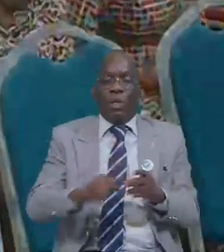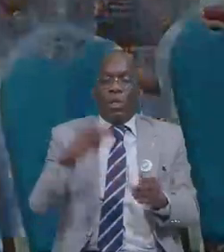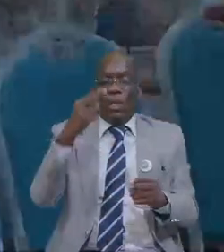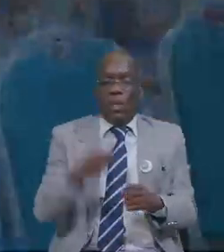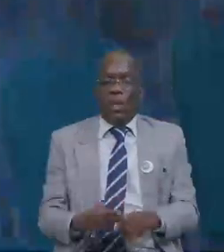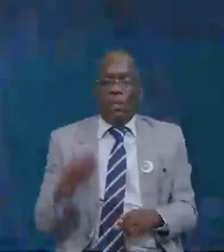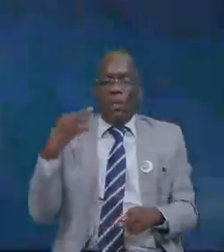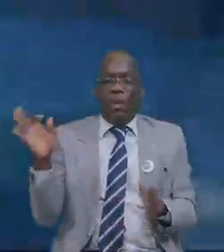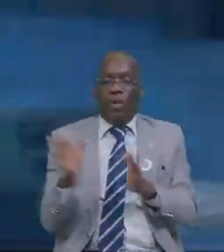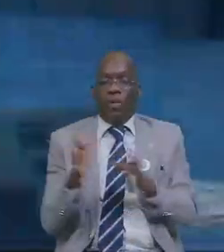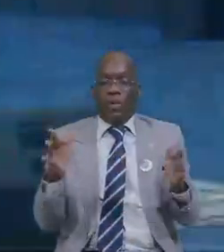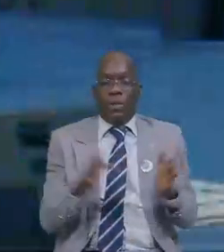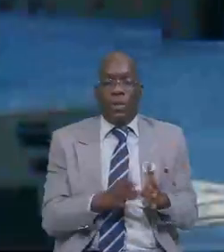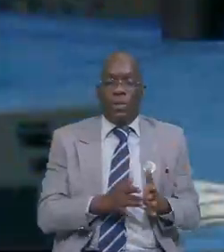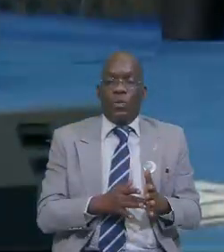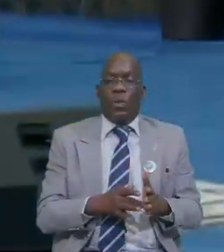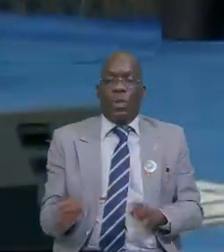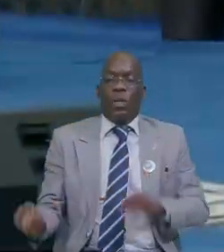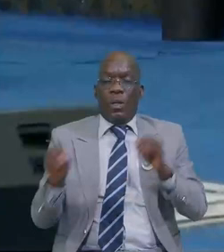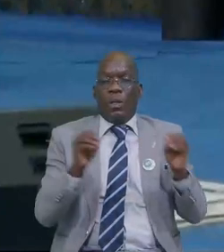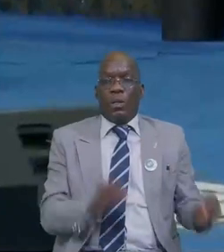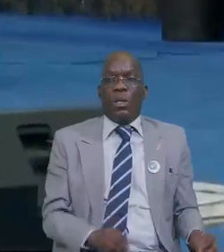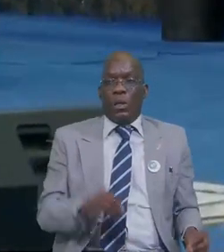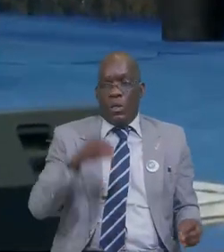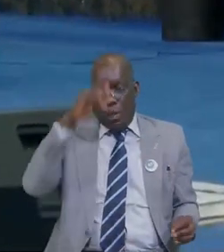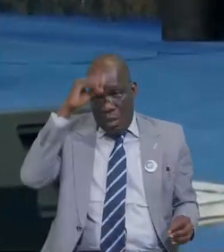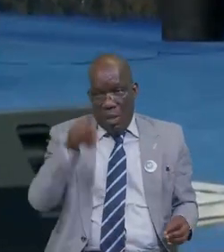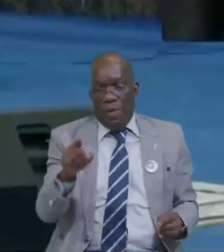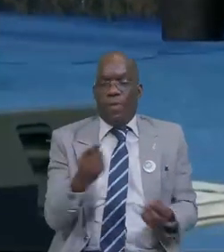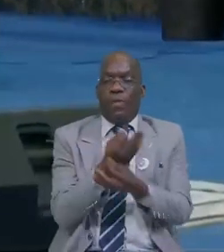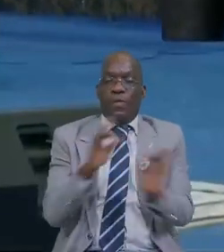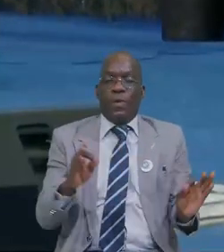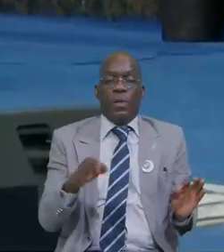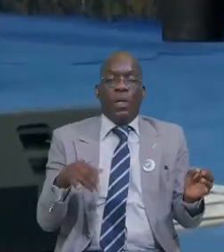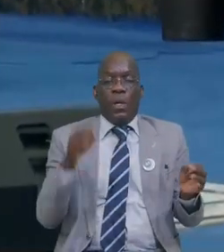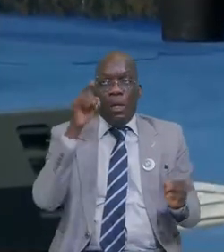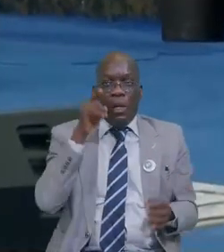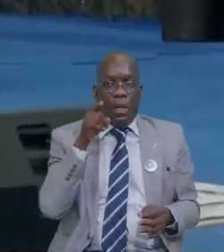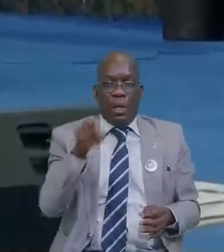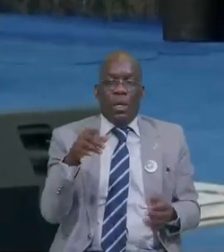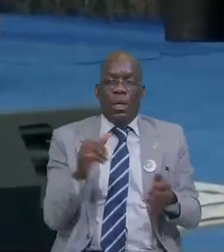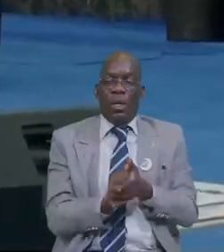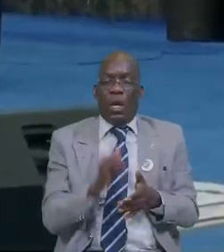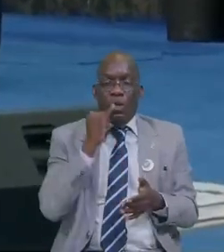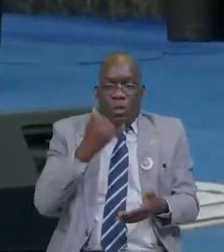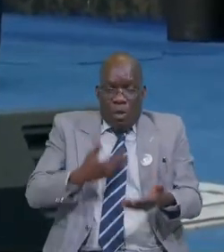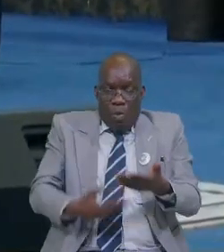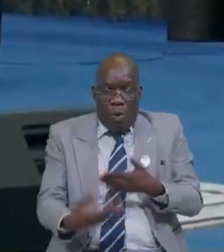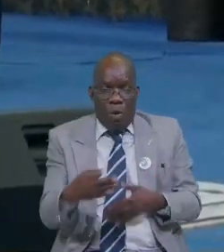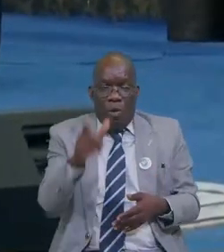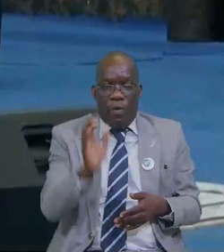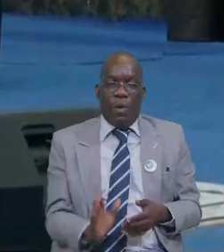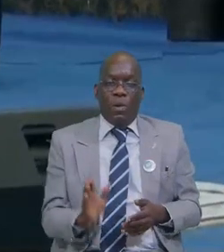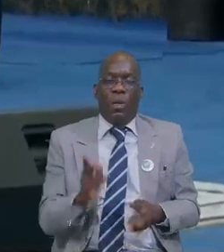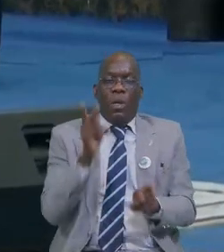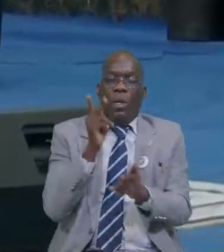dans le nom de Jésus, la franchie du péché. Celui qui est engendré de